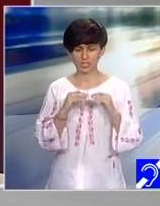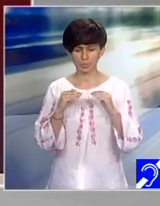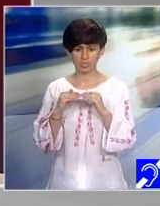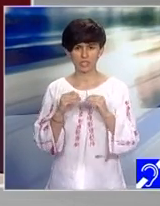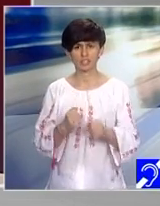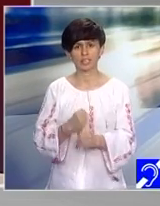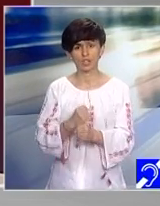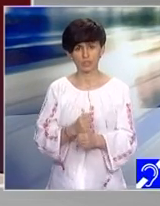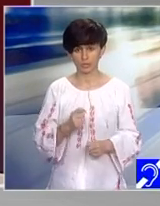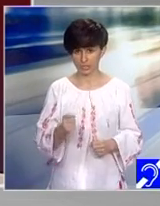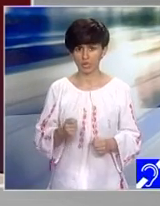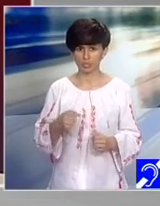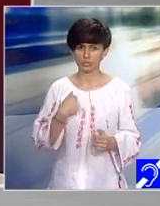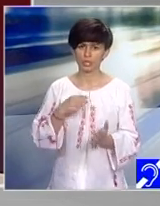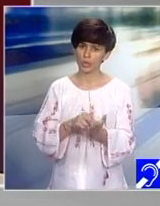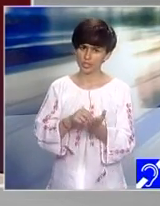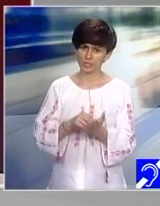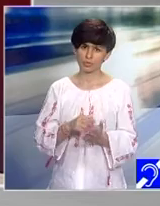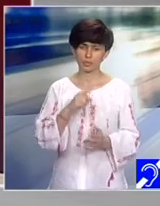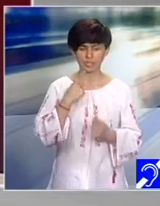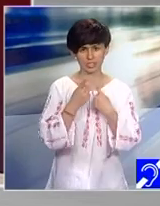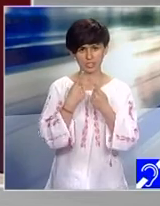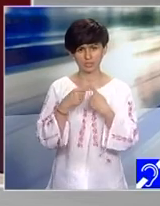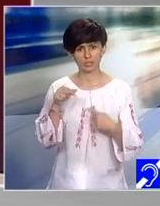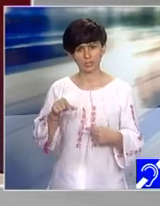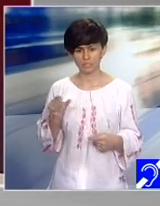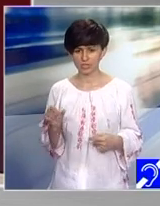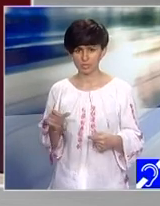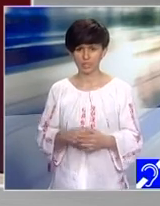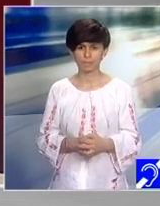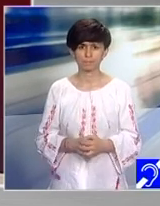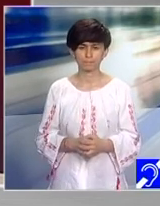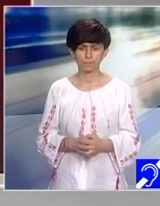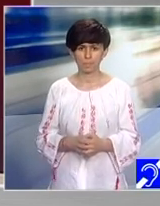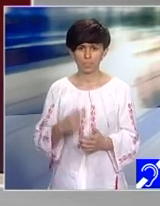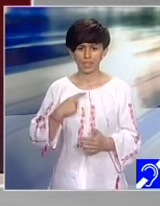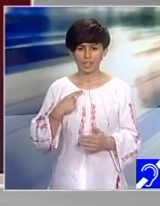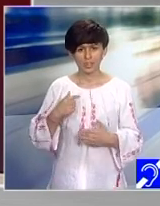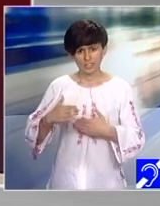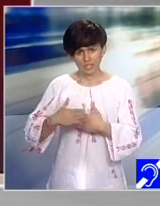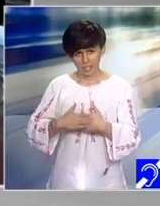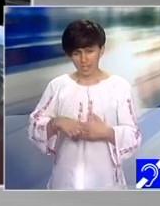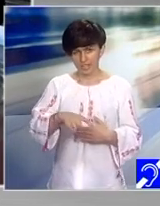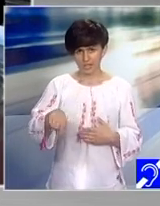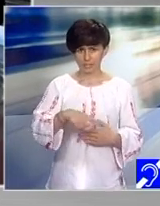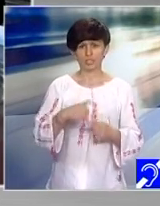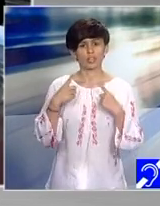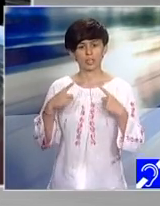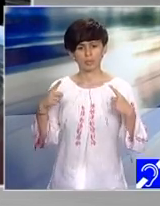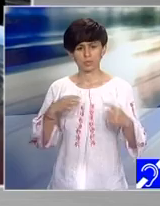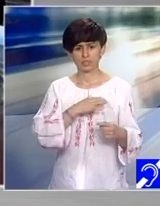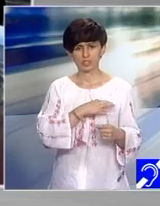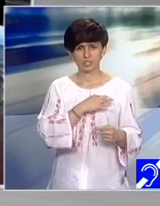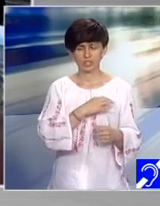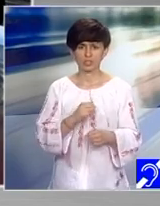raport. Îți propun să trecem la acest subiect. Îi avem alături de noi pe profesorul universitar dr. Gabriel Bădescu,